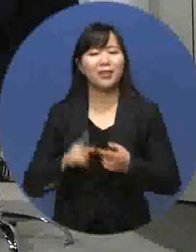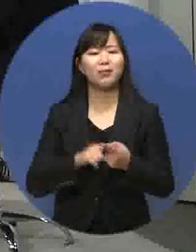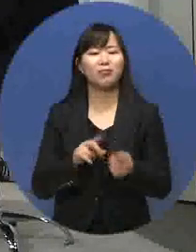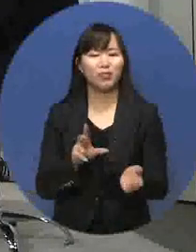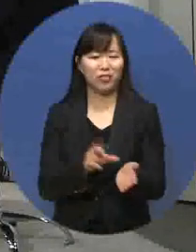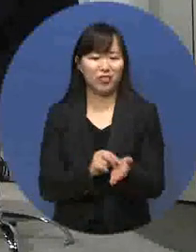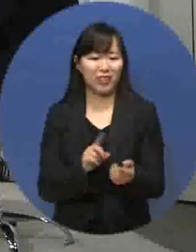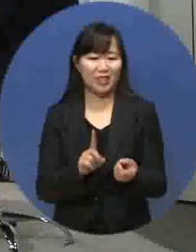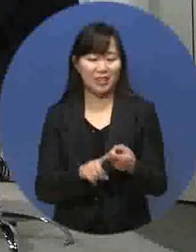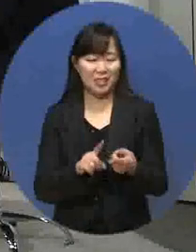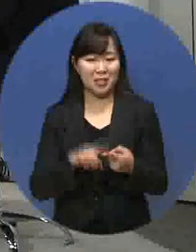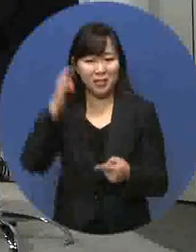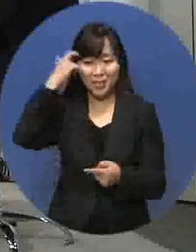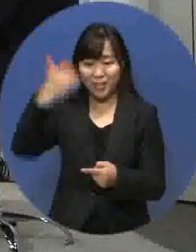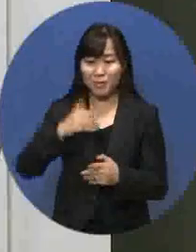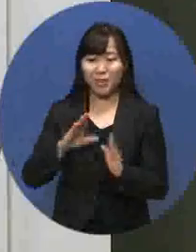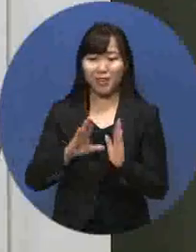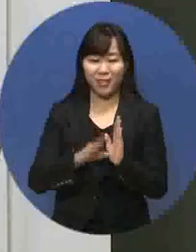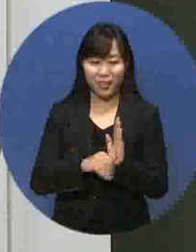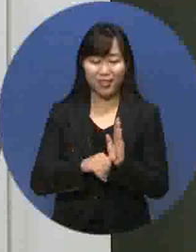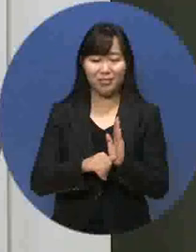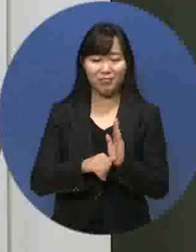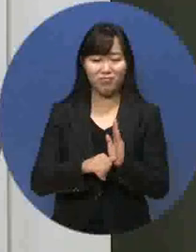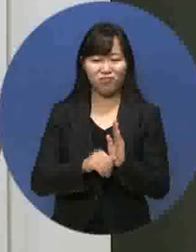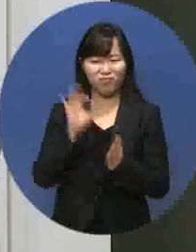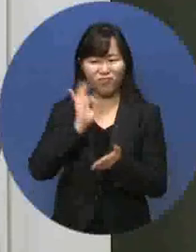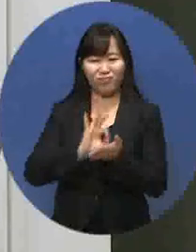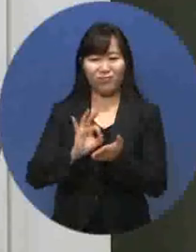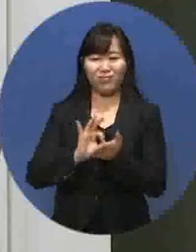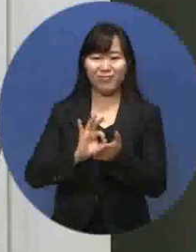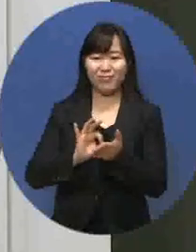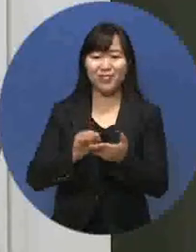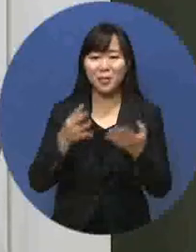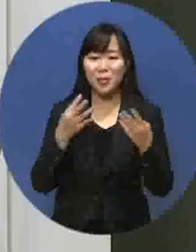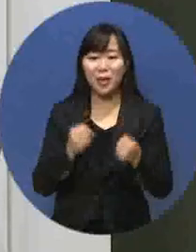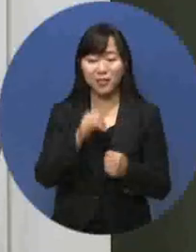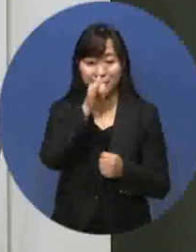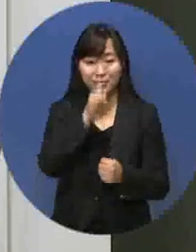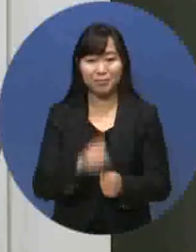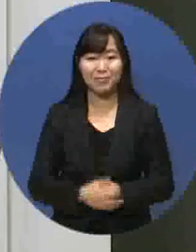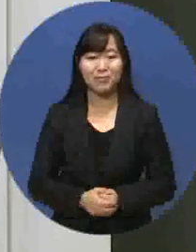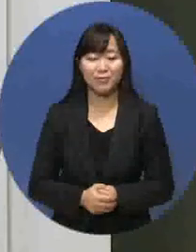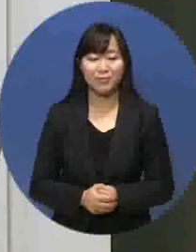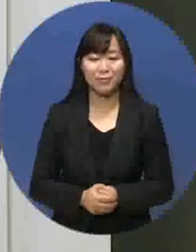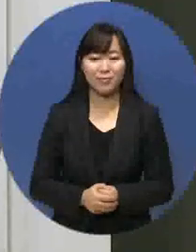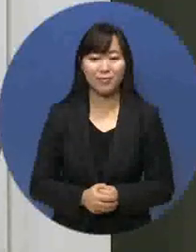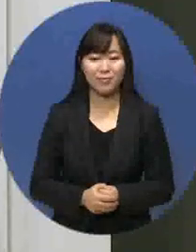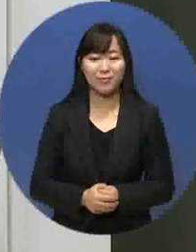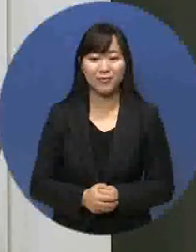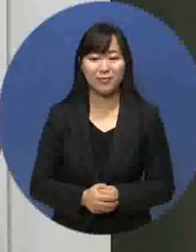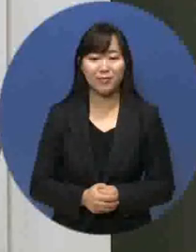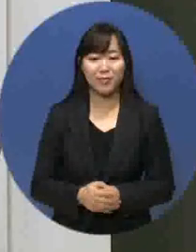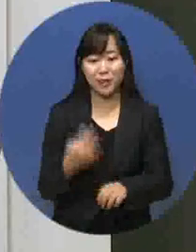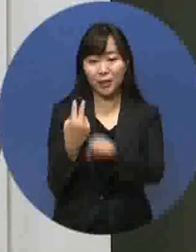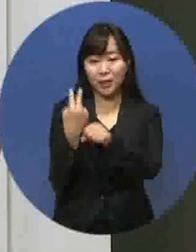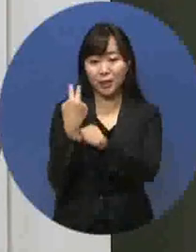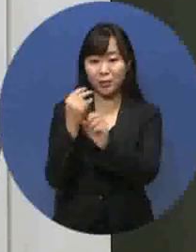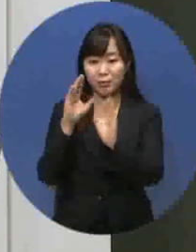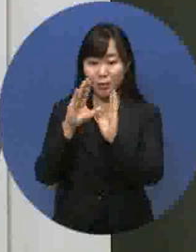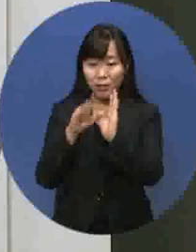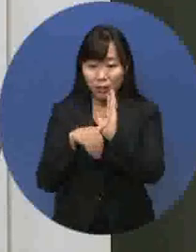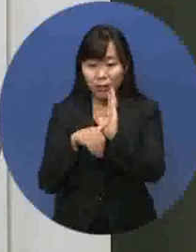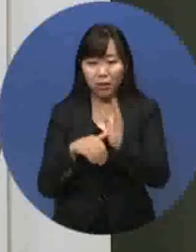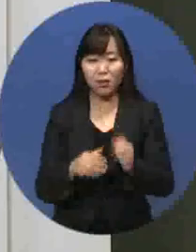문제점을 이렇게 질문할 때는 굉장히 좀 신경이 가요. 2년 전에 우리